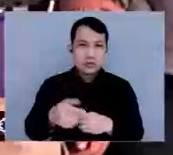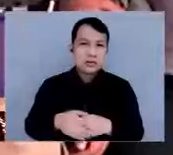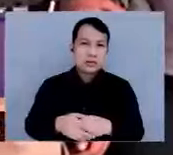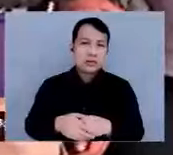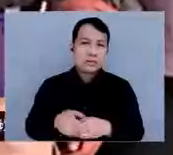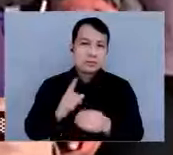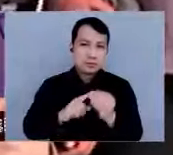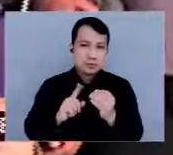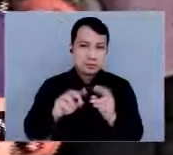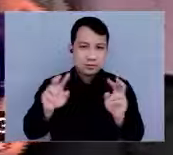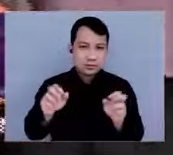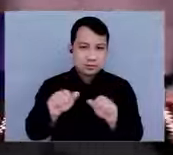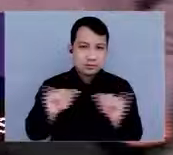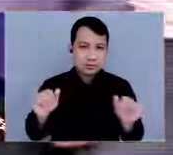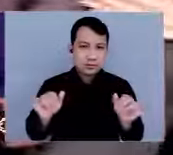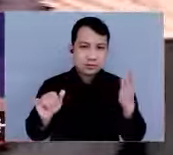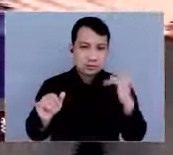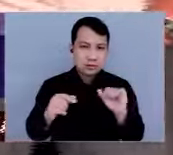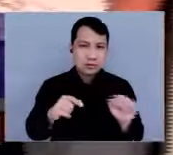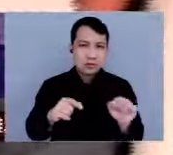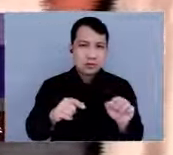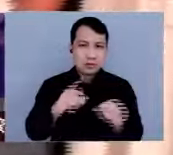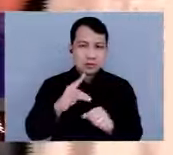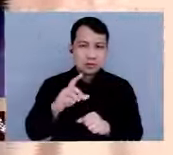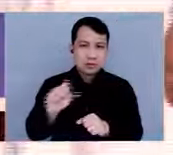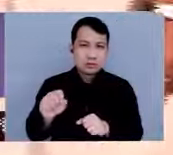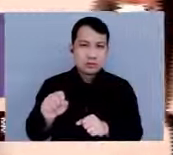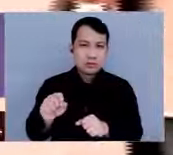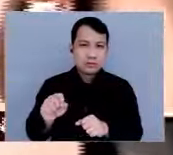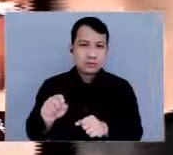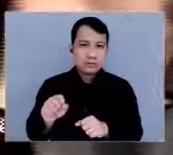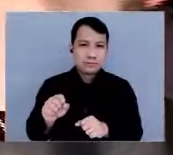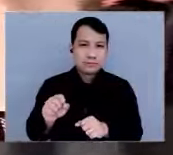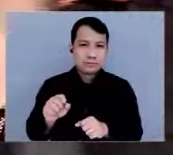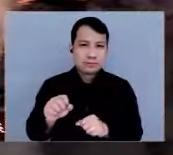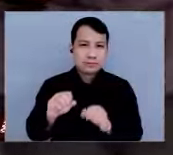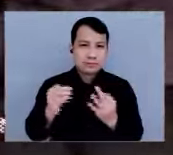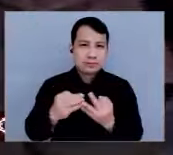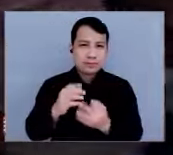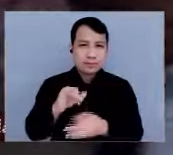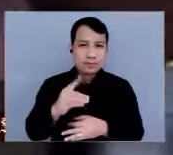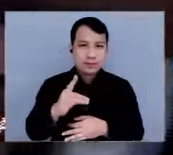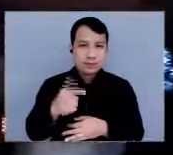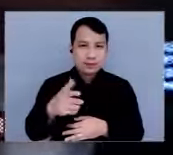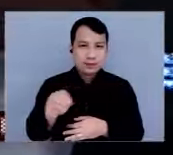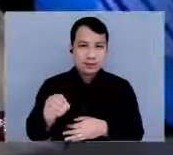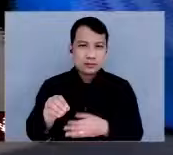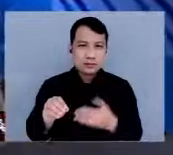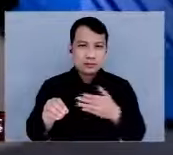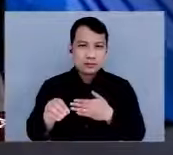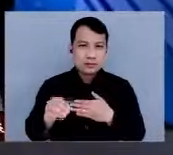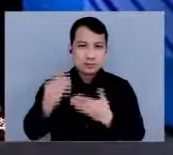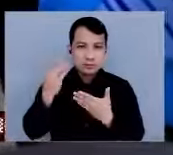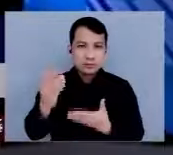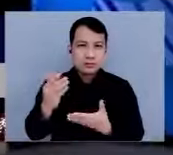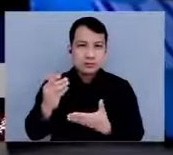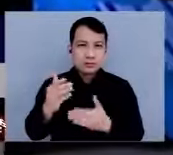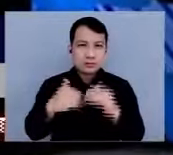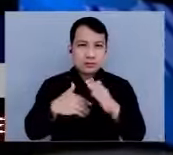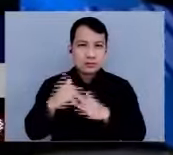direktor ng hit kapatid at dreamscape serye na pamilya sagrado Cinemalaya is a very comfort